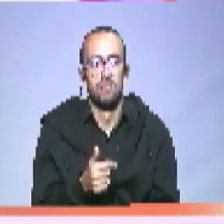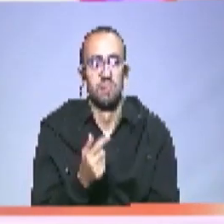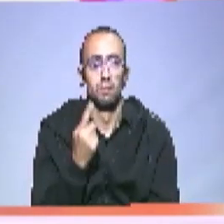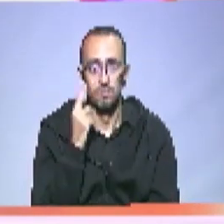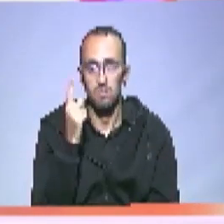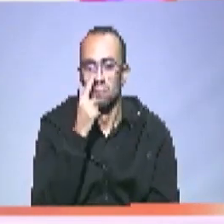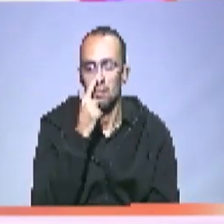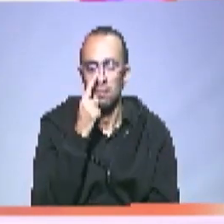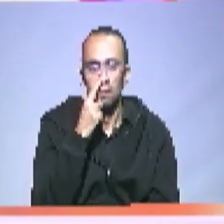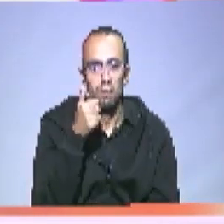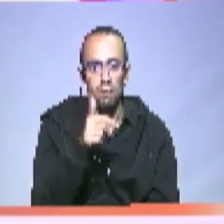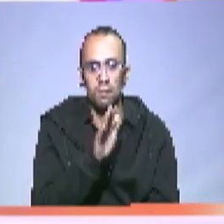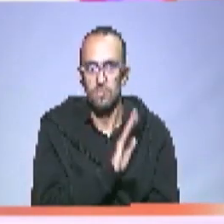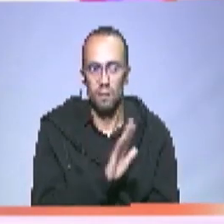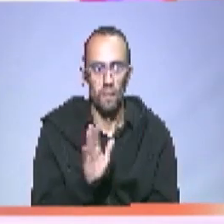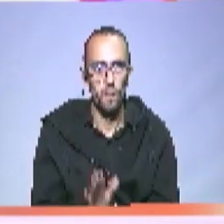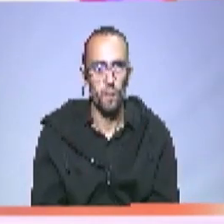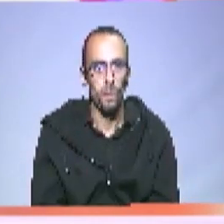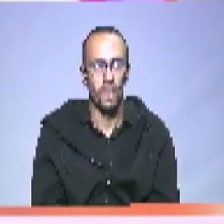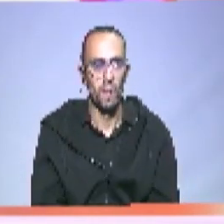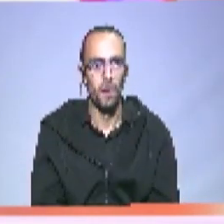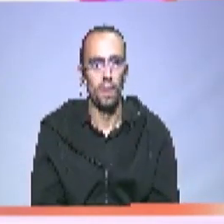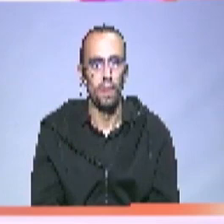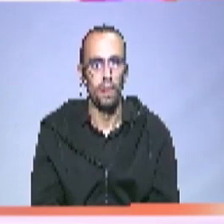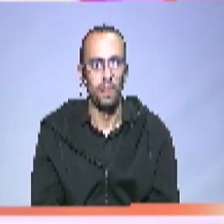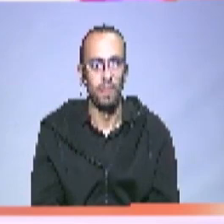وريحتها حلوة قوي.